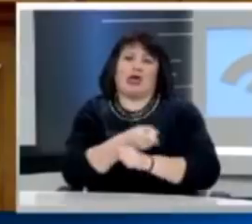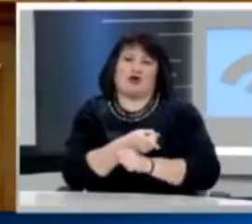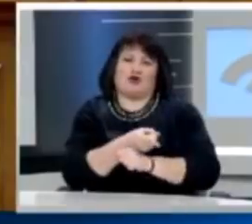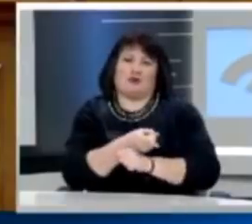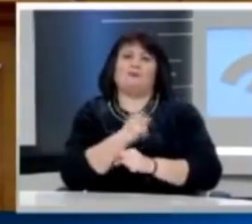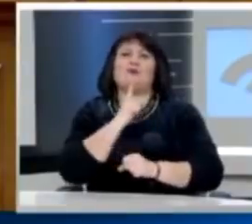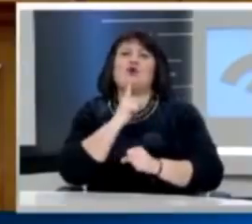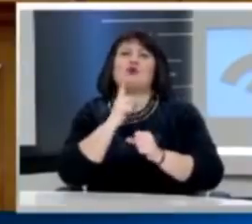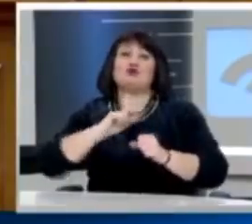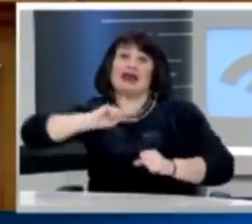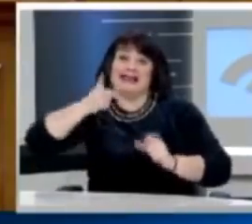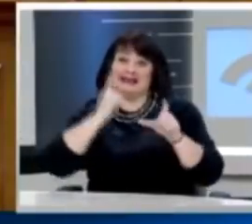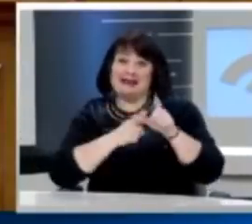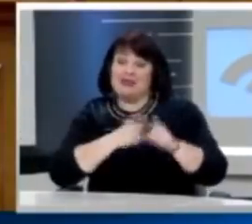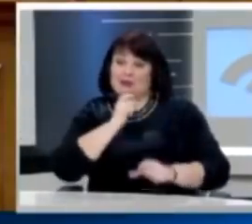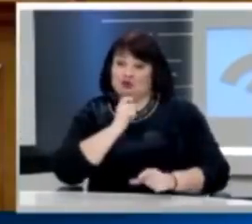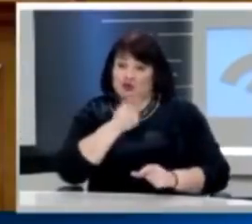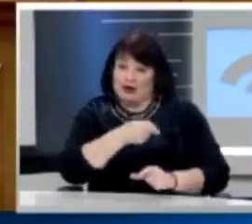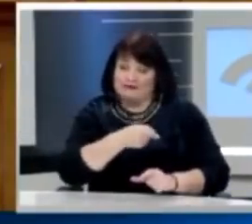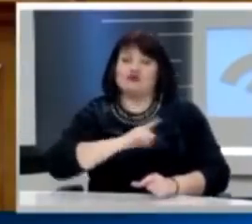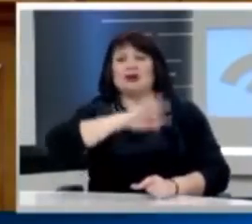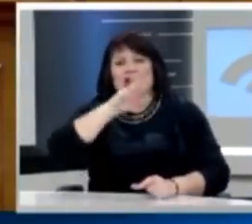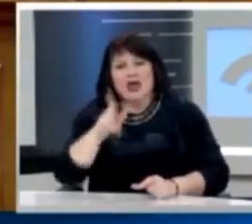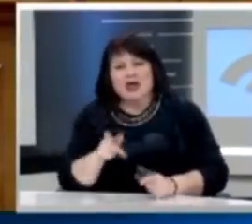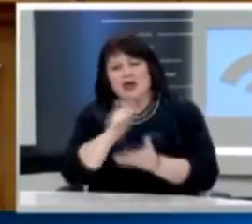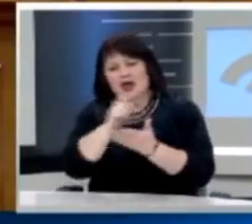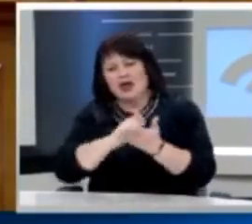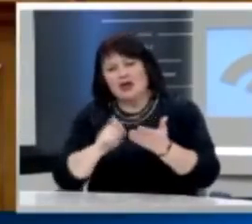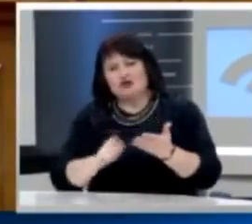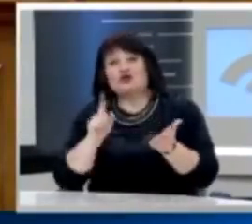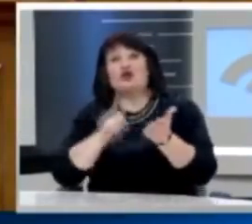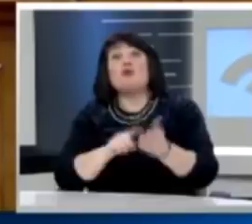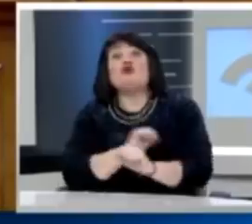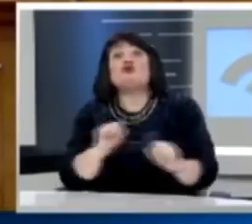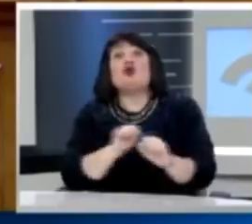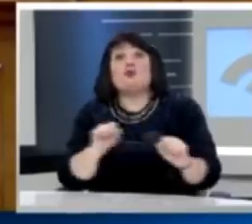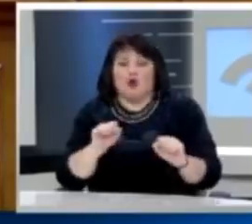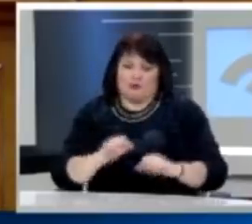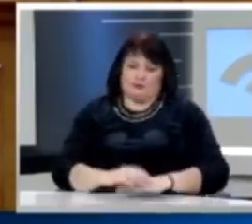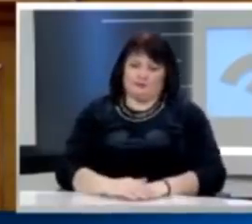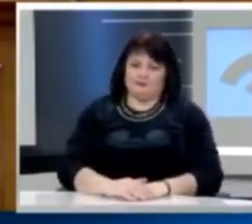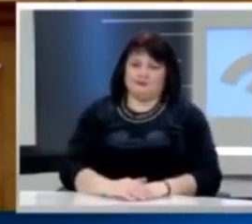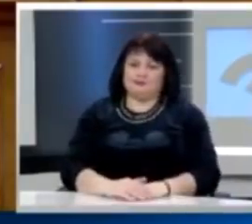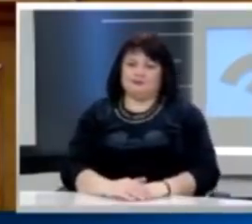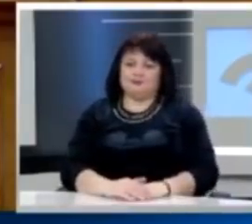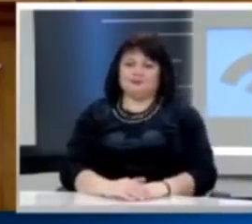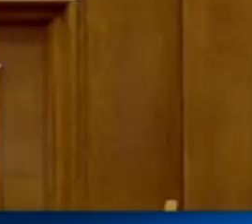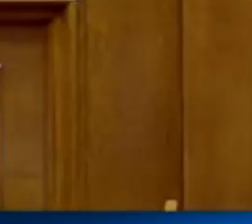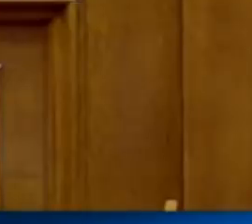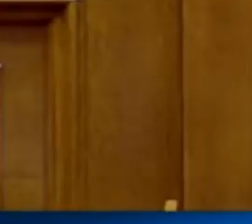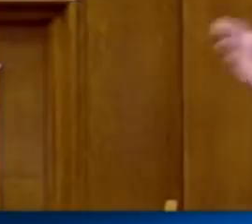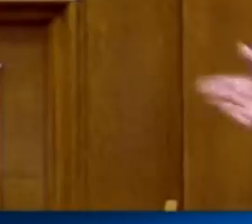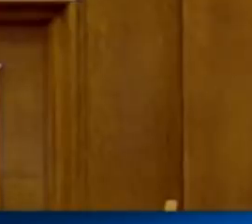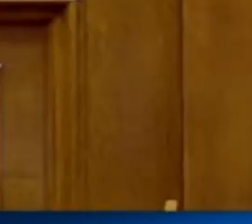γνωστούς αντικομμουνιστές δημοσιογράφους μέχρι συντάκτες των τρομονόμων. Ενώ κάποιοι άλλοι ήταν